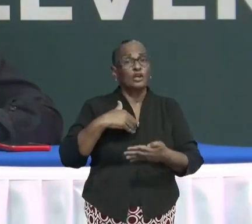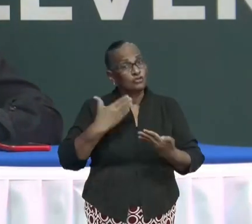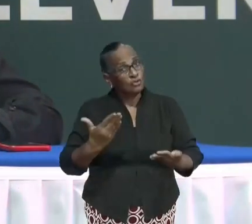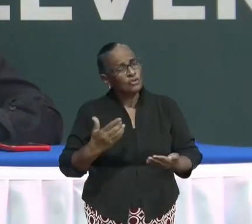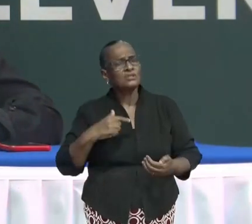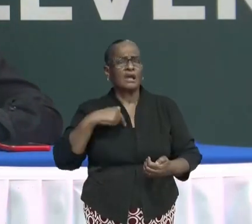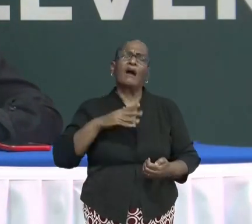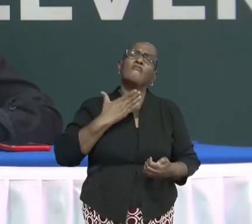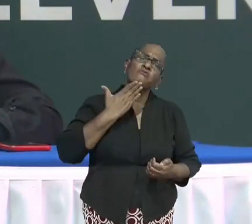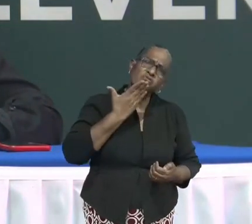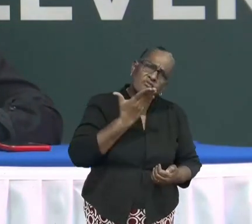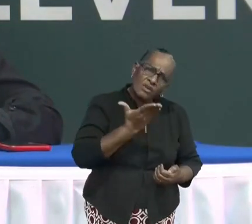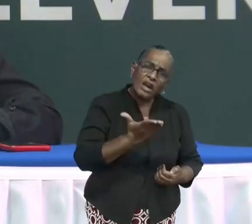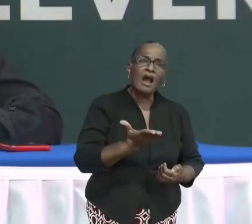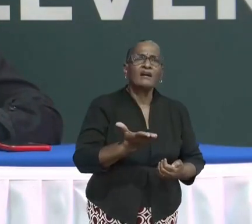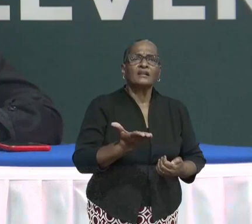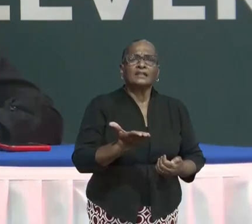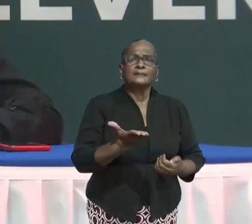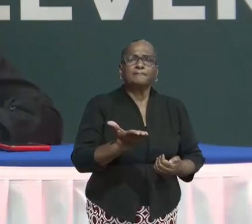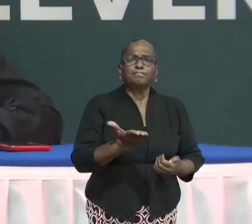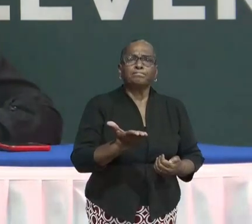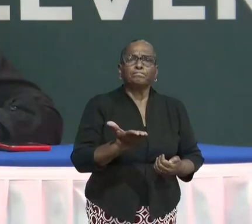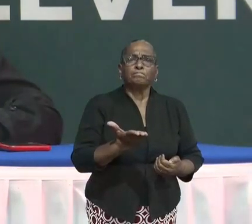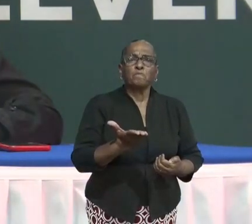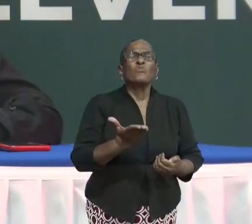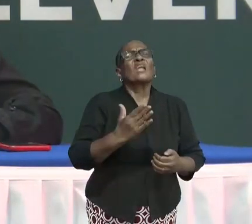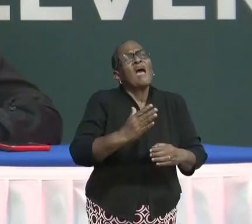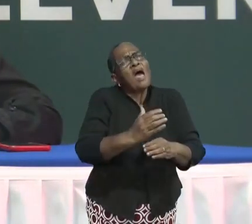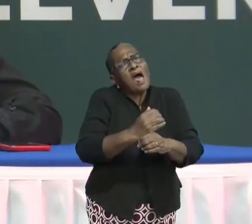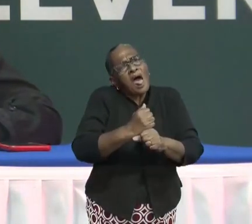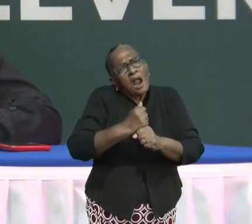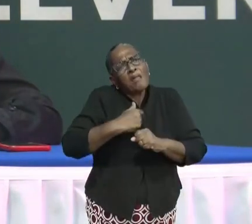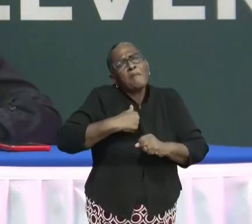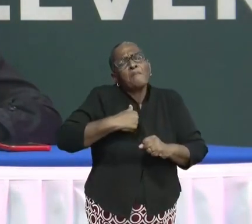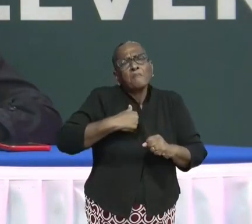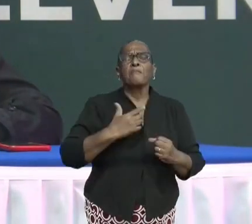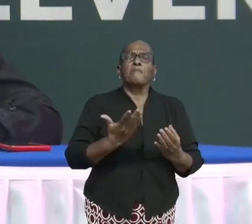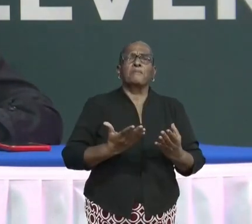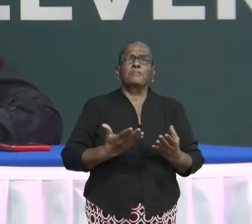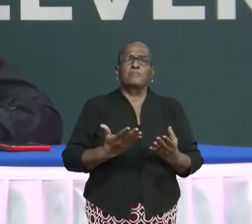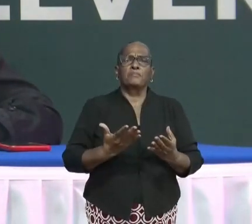kon actie fu jepi nanga apis dati.